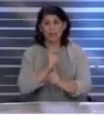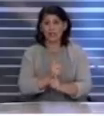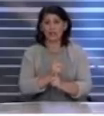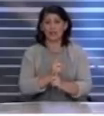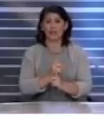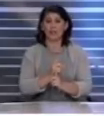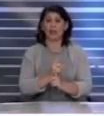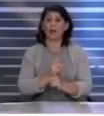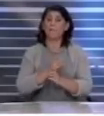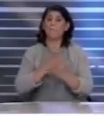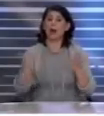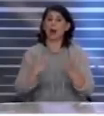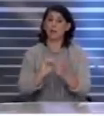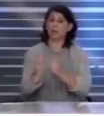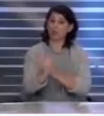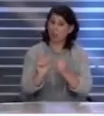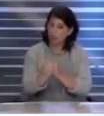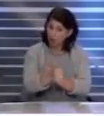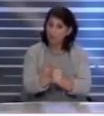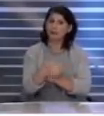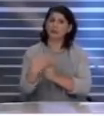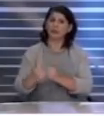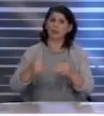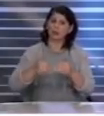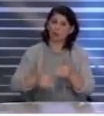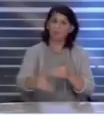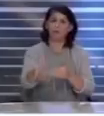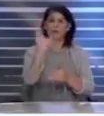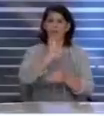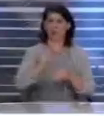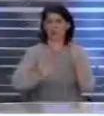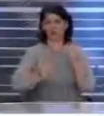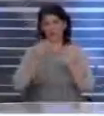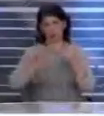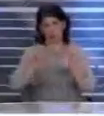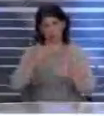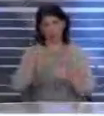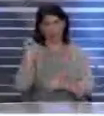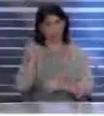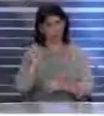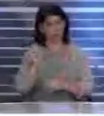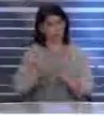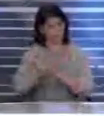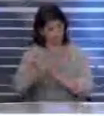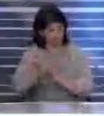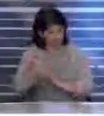μεγάλες προτεραιότητες για τον επόμενο ευρωπαϊκό προϋπολογισμό για την πολιτική των